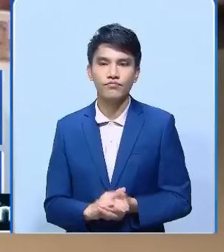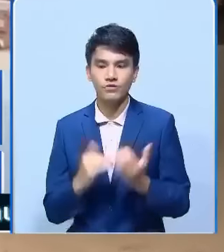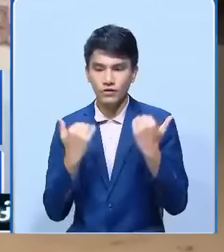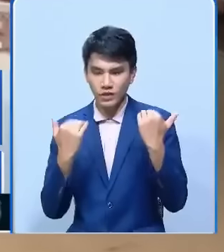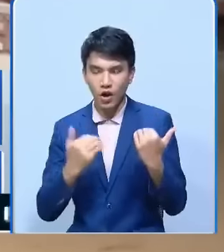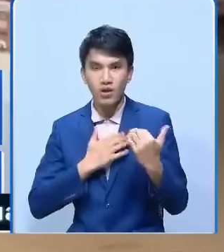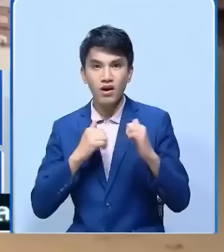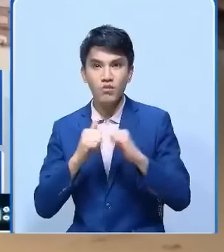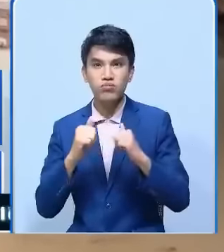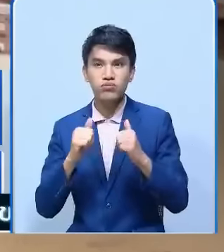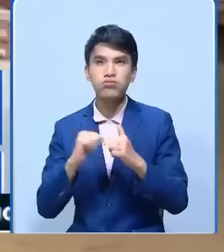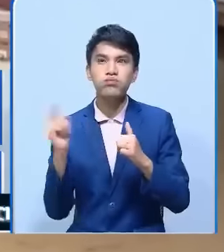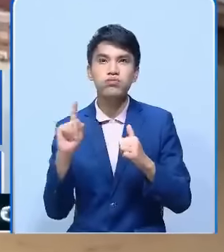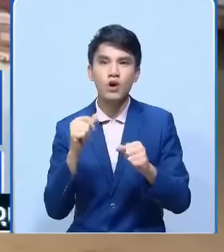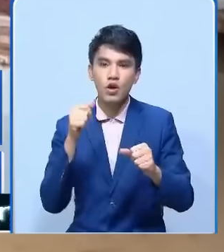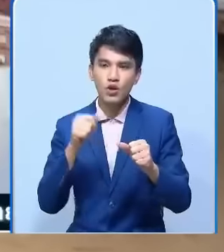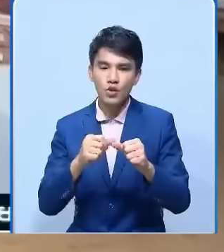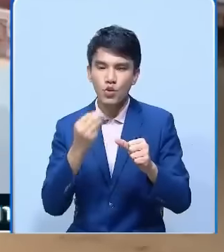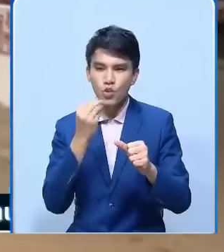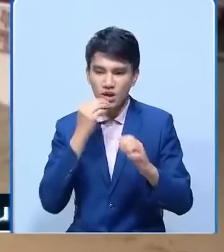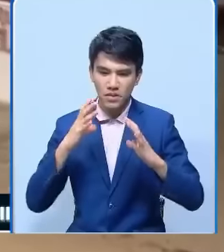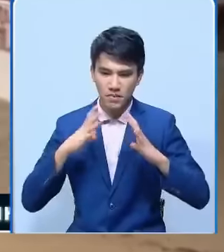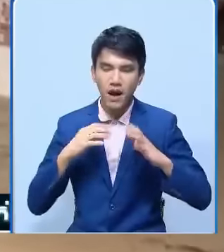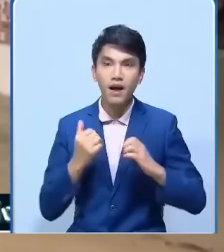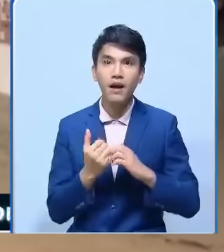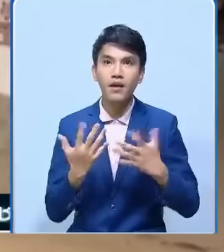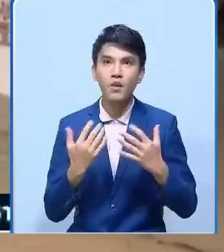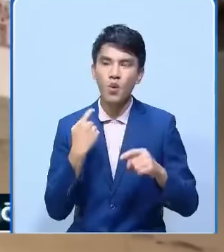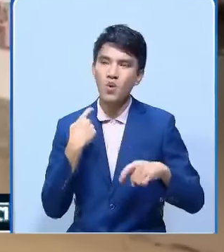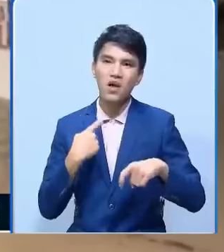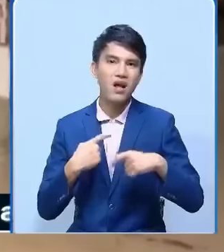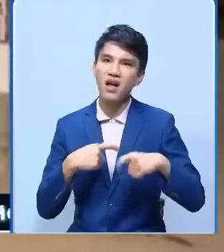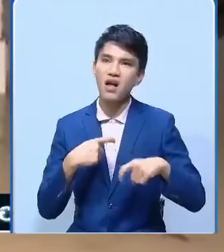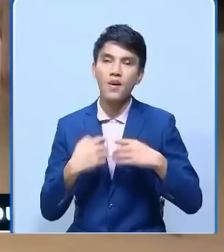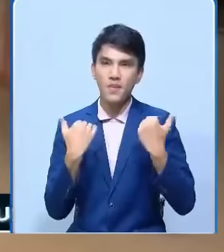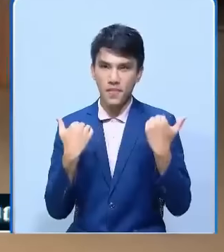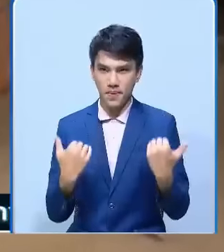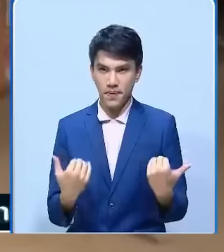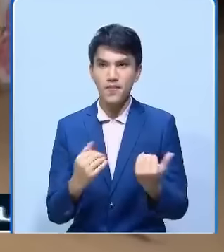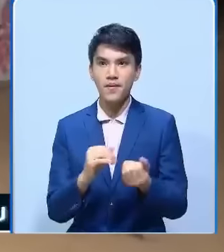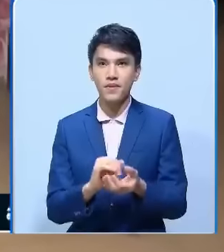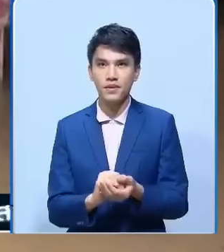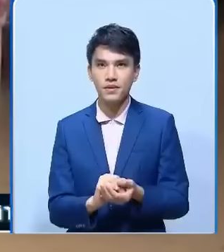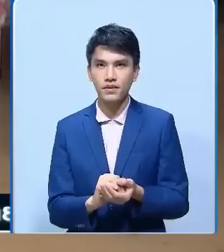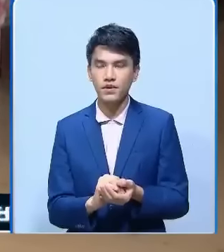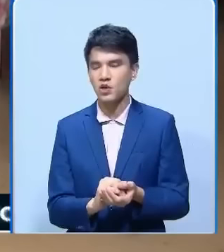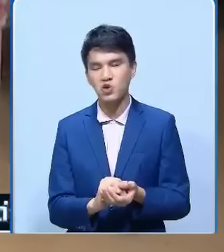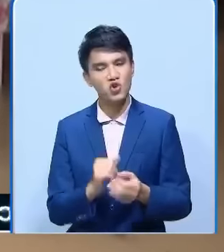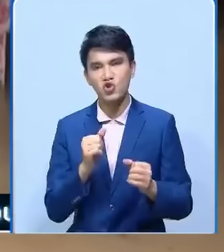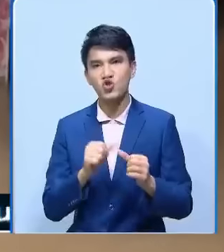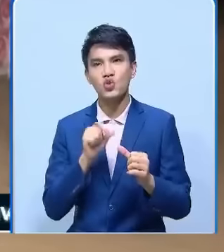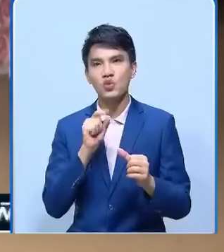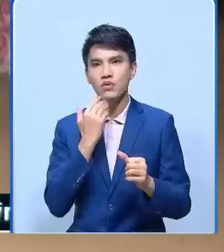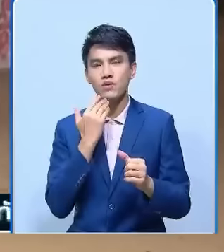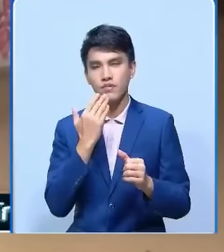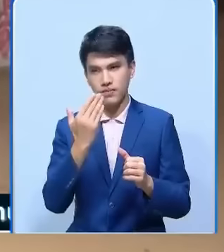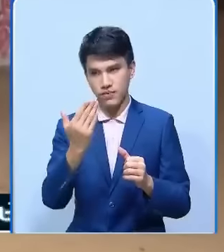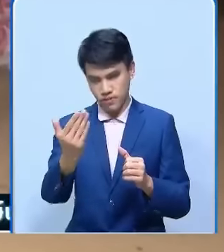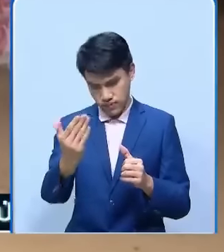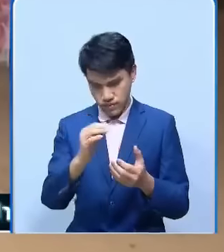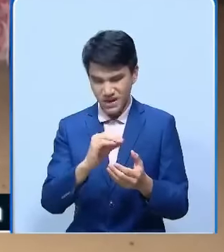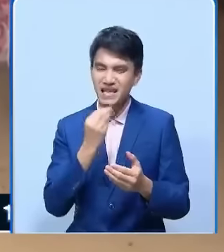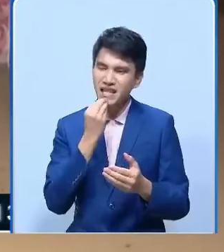ยังไงบ้างครับพ่อเรื่องการอยู่การกินอะไรอย่างเงี้ยเป็นไงบ้าง ก็ยากแหละก็ดูเหอะวัดไปไหนไม่คล่องอ่ะการ